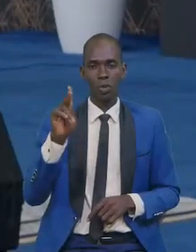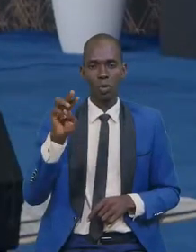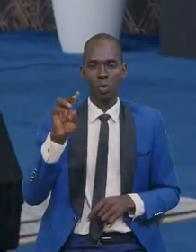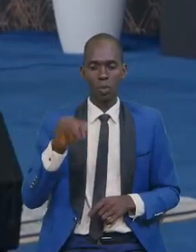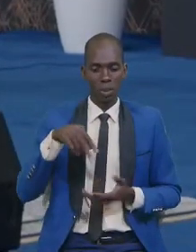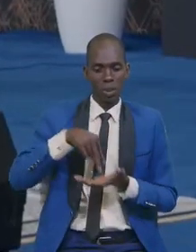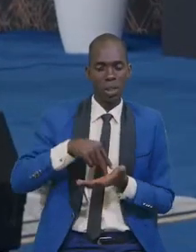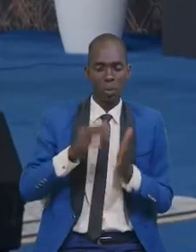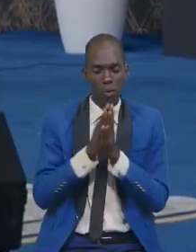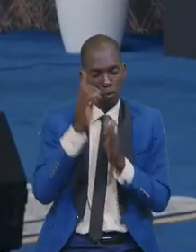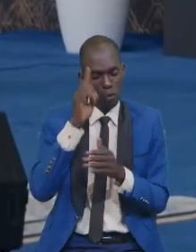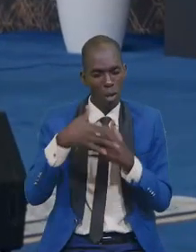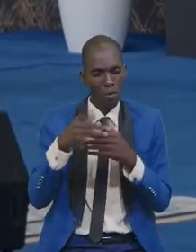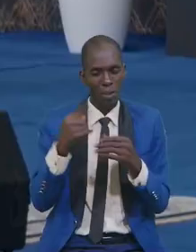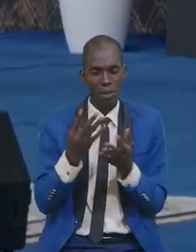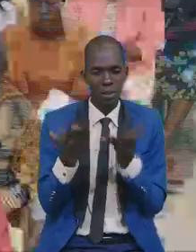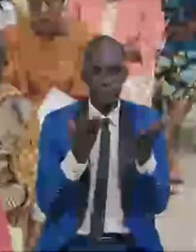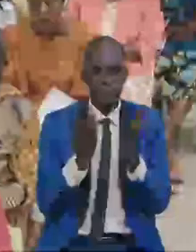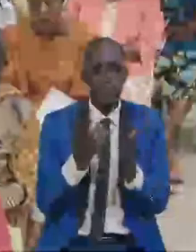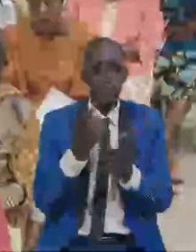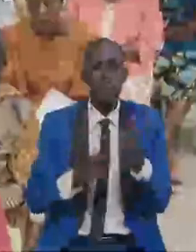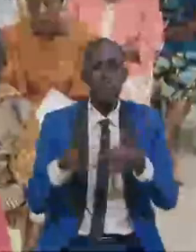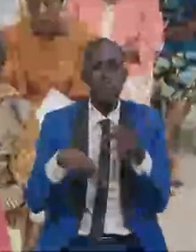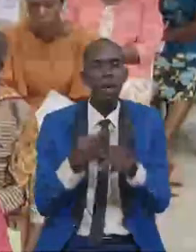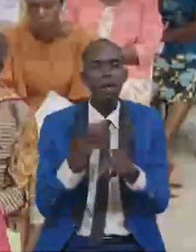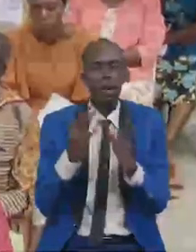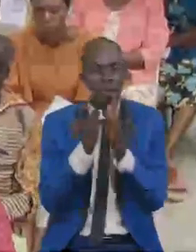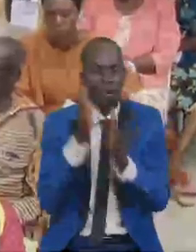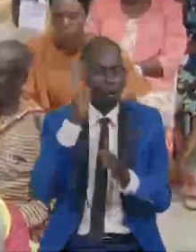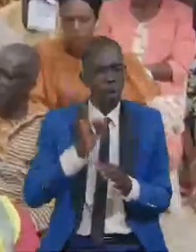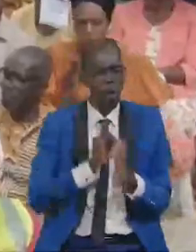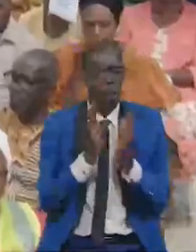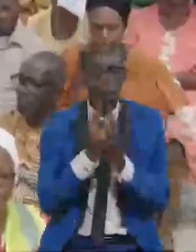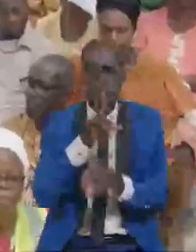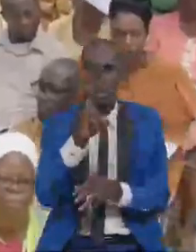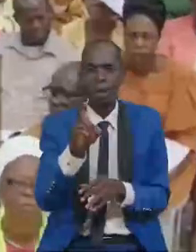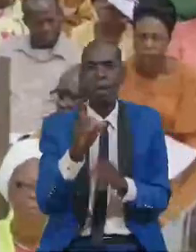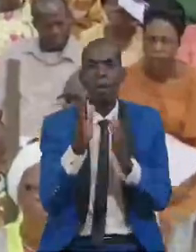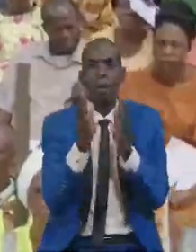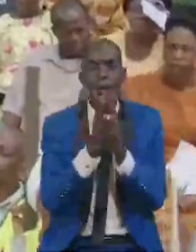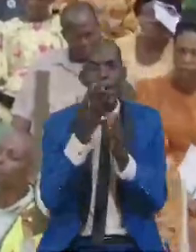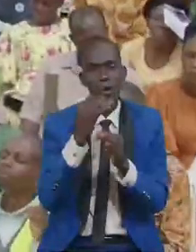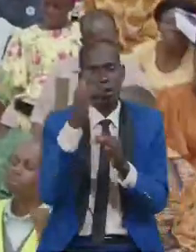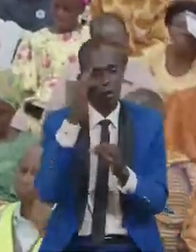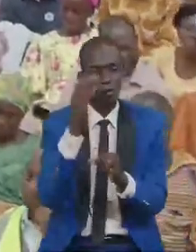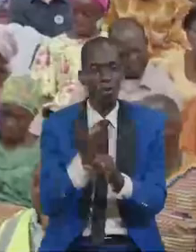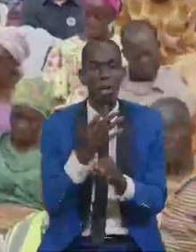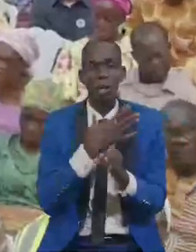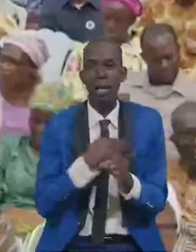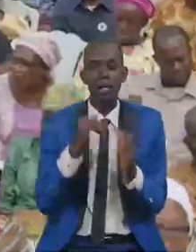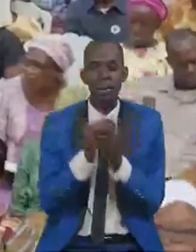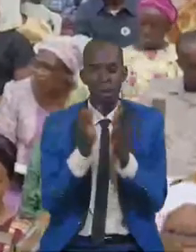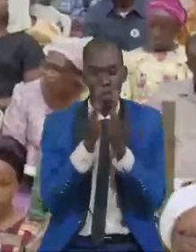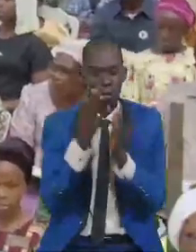pour vous, après ce culte, quel type de prière vais-je faire? La prière de foi. Et la prière de